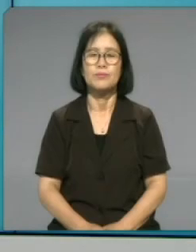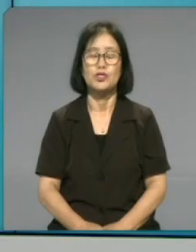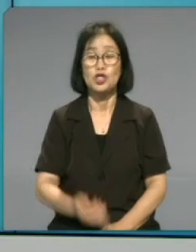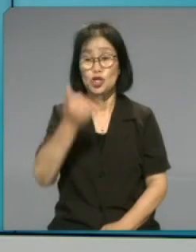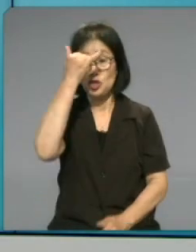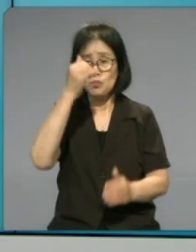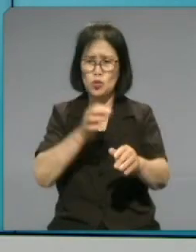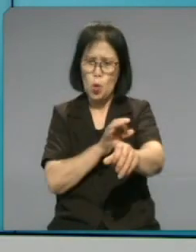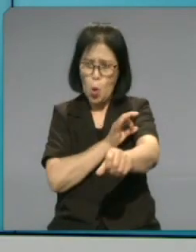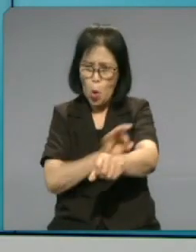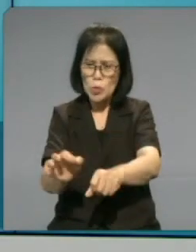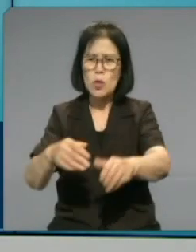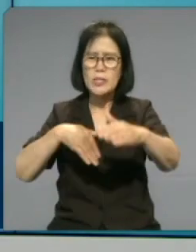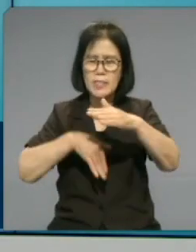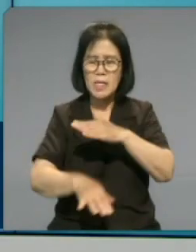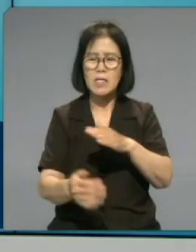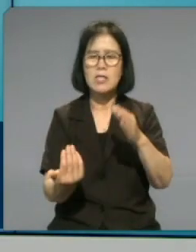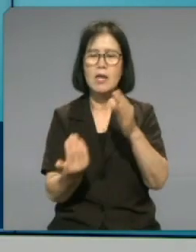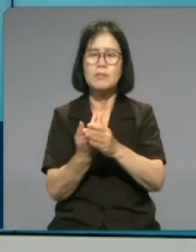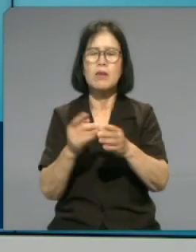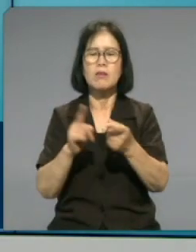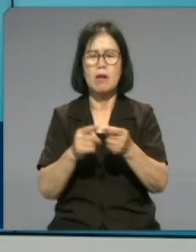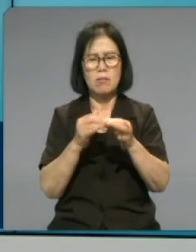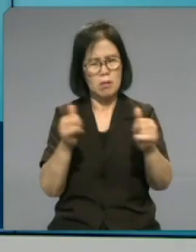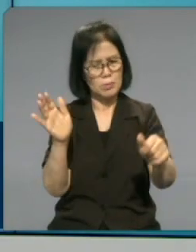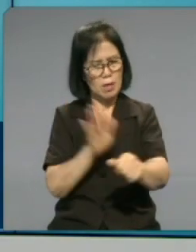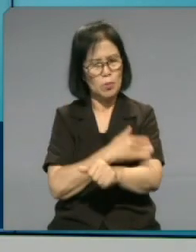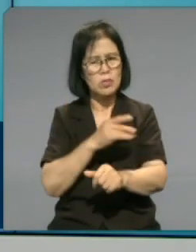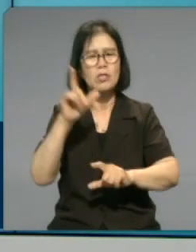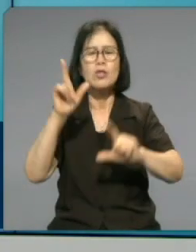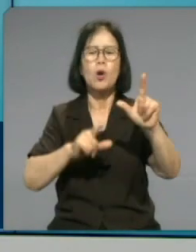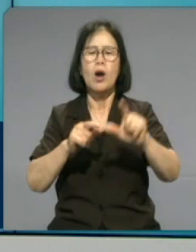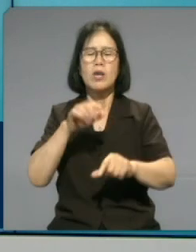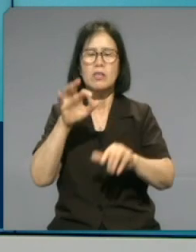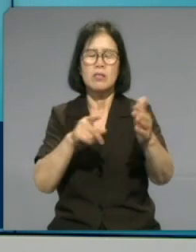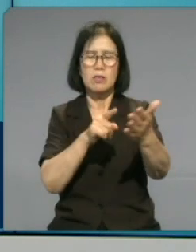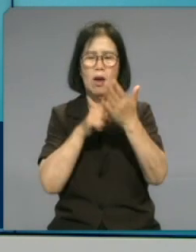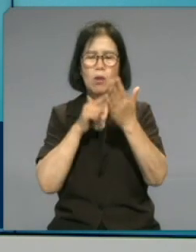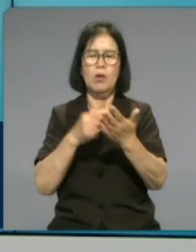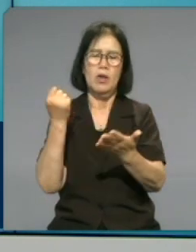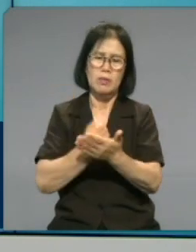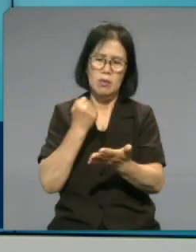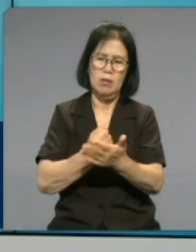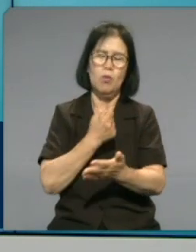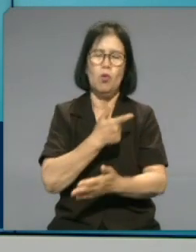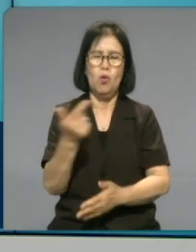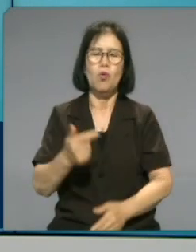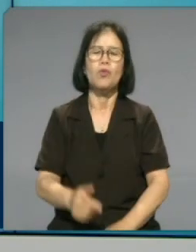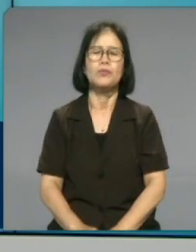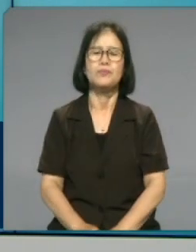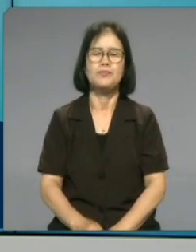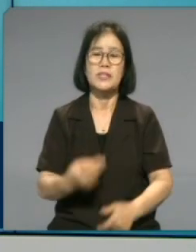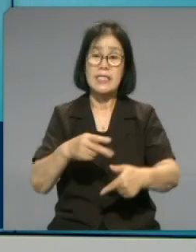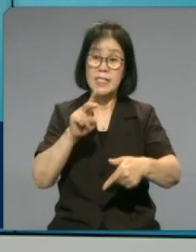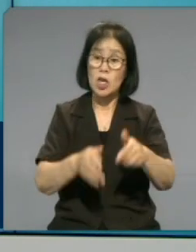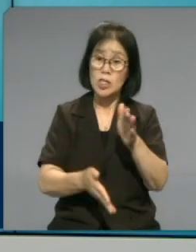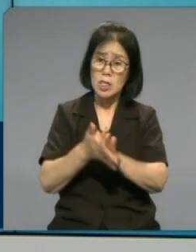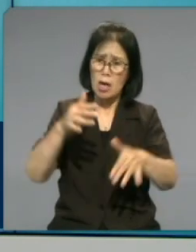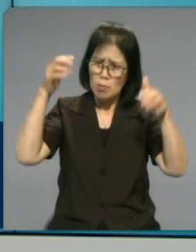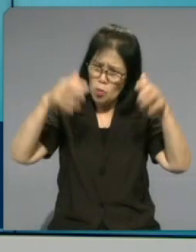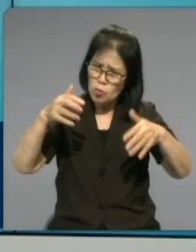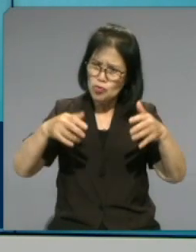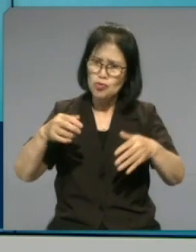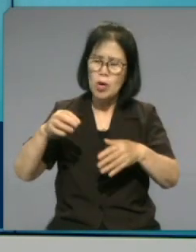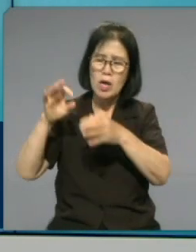충북 오송 지하차도 참사를 놓고 인재라는 정황이 곳곳에서 나오며 안타까움이 커지고 있는데요. 인천시가 폭우와